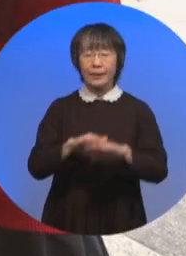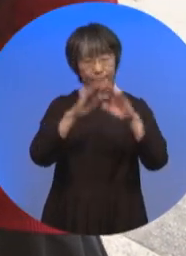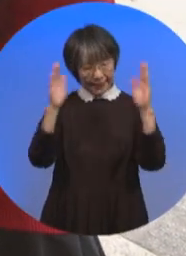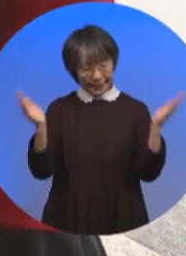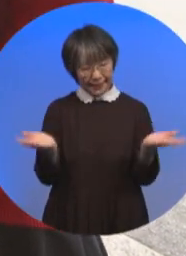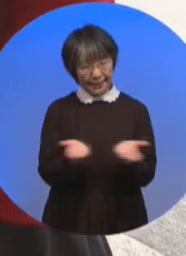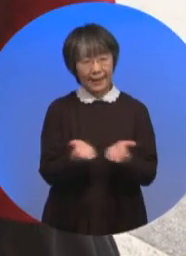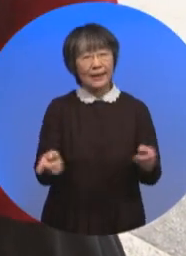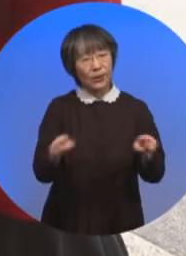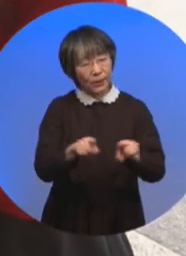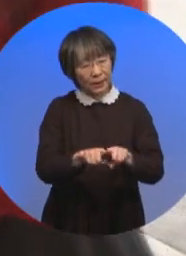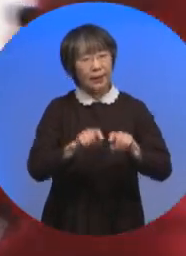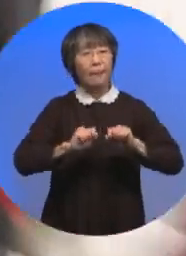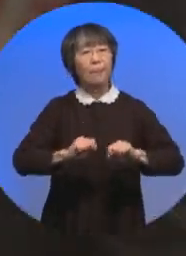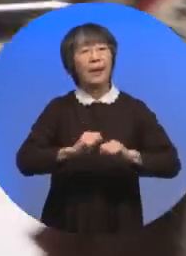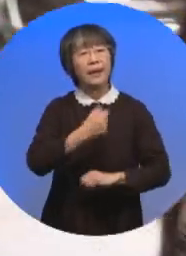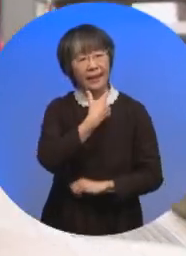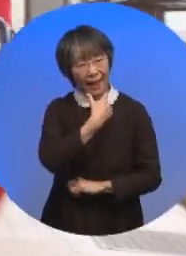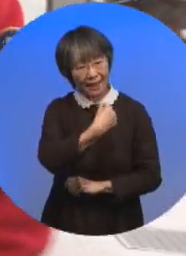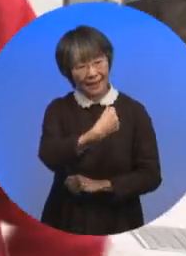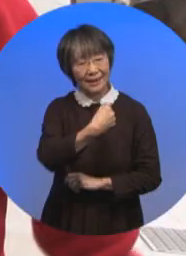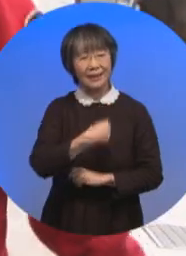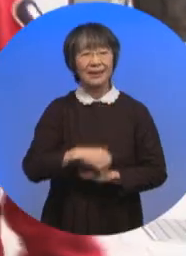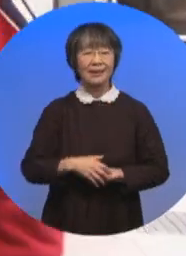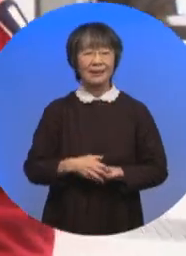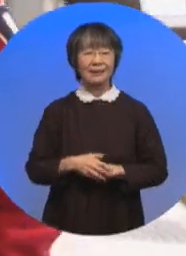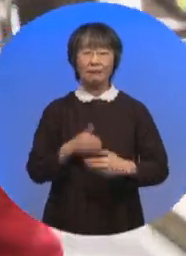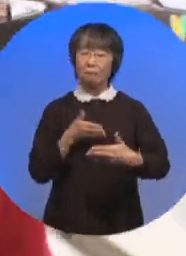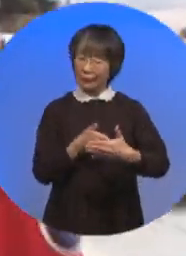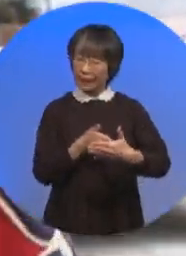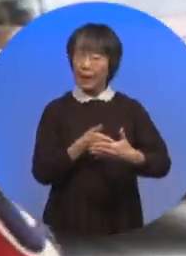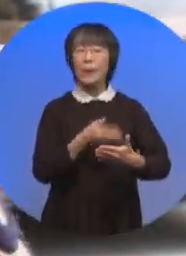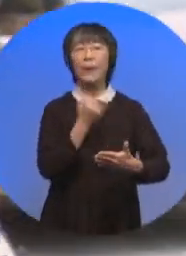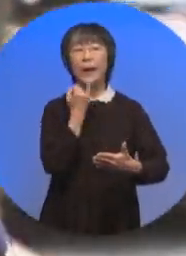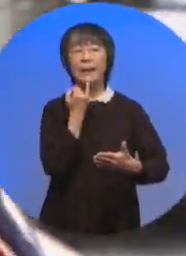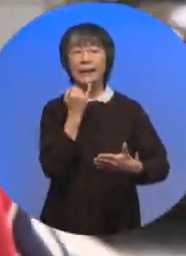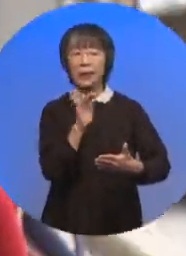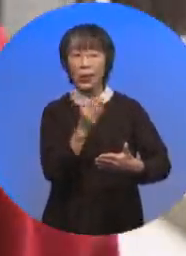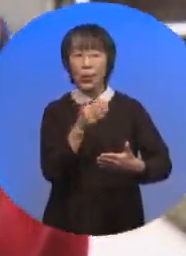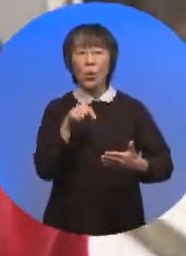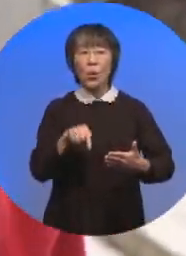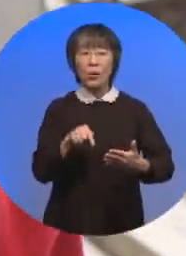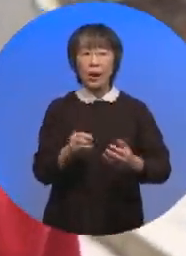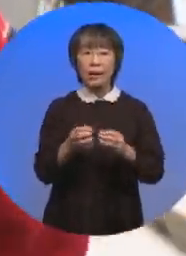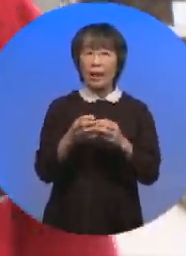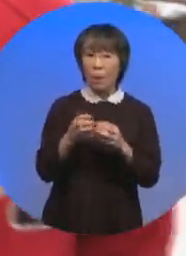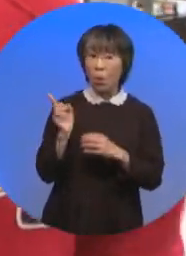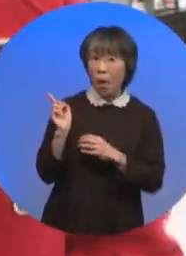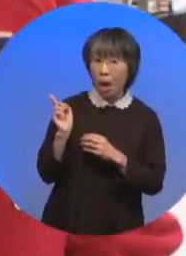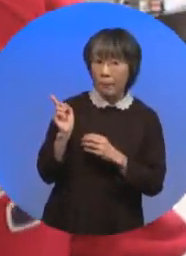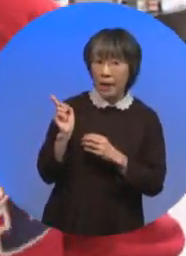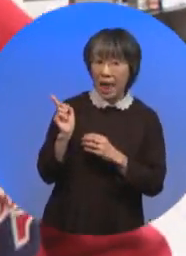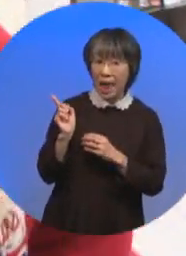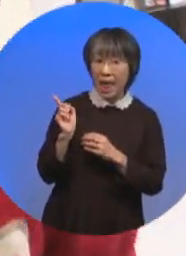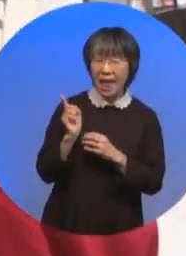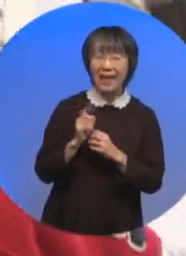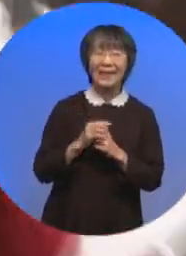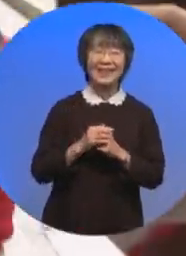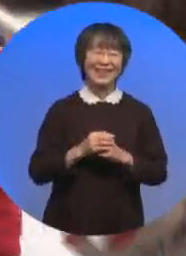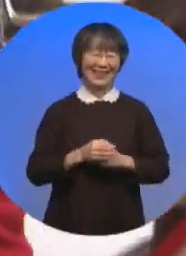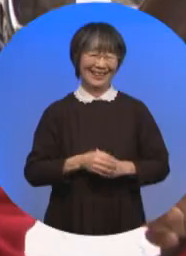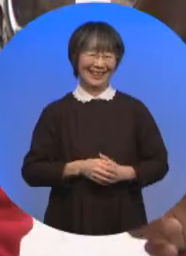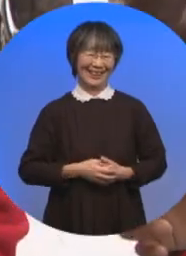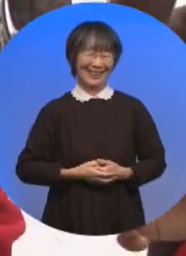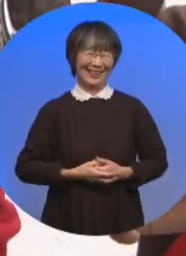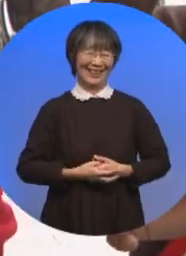たいと思います。 やかましいわ。球数制限けどね、卵数制限だけやめてやもん、ほんま。これだけ制限せんとい